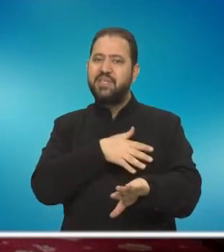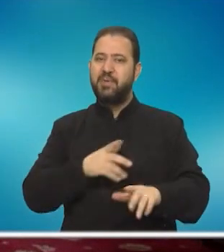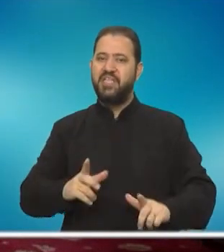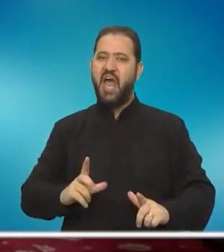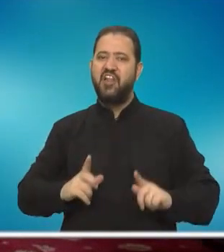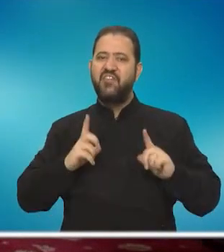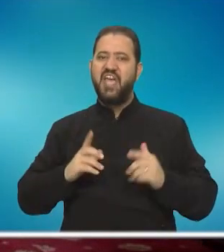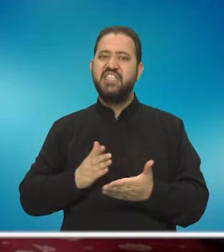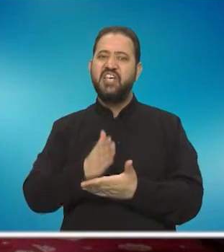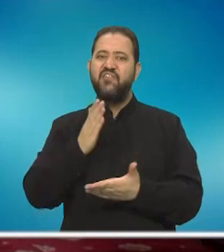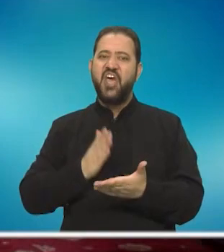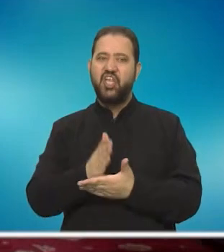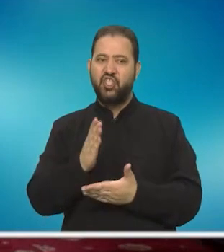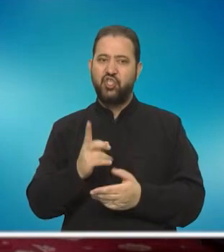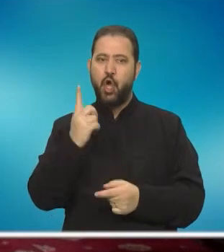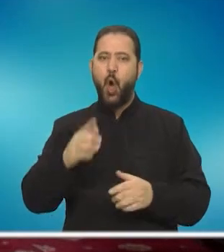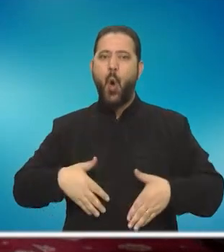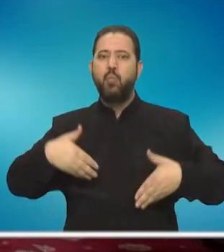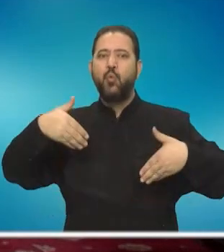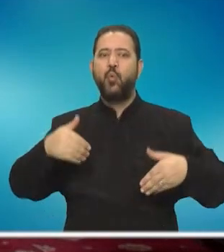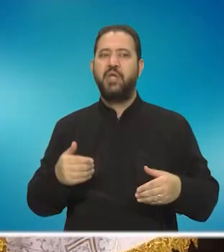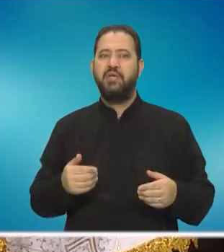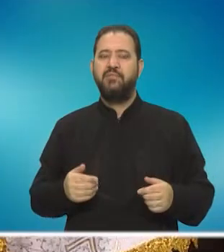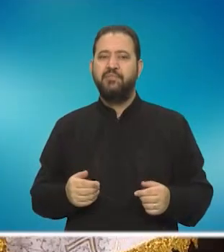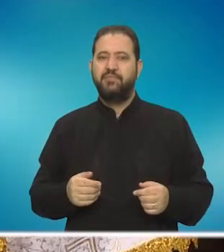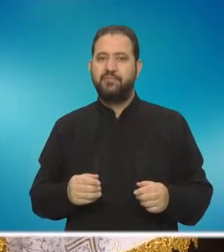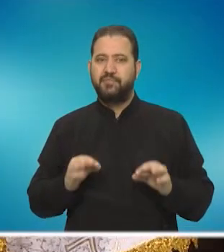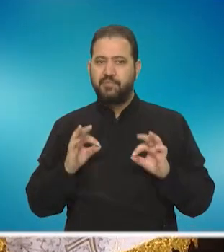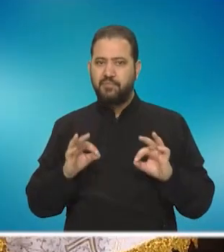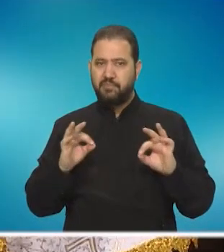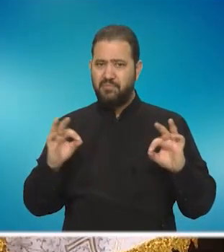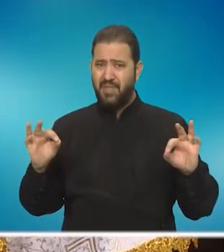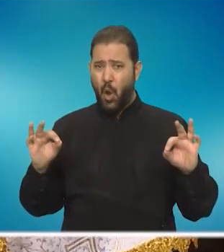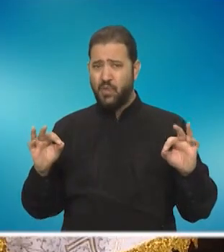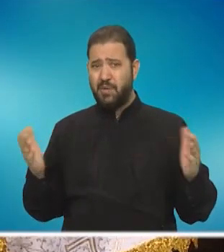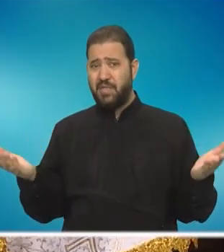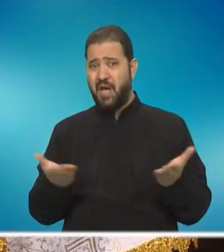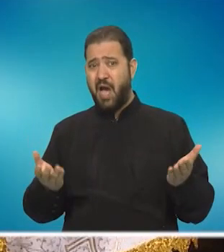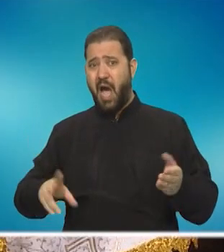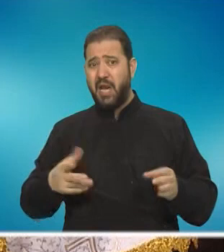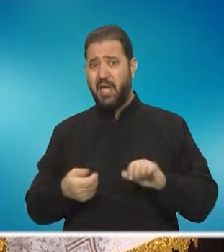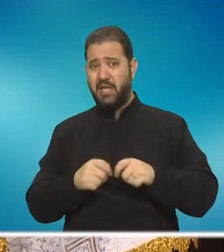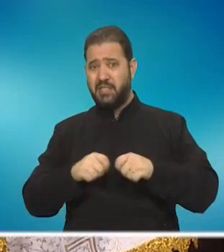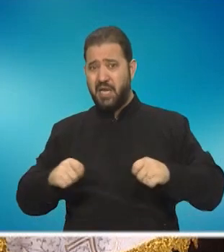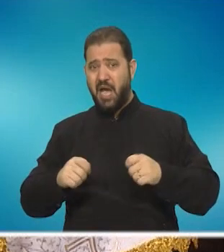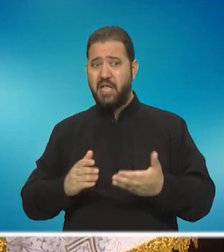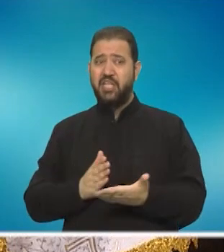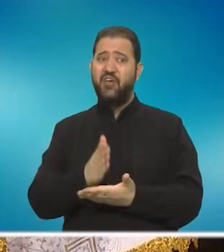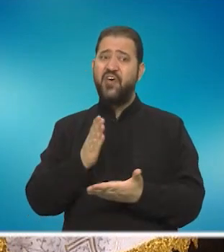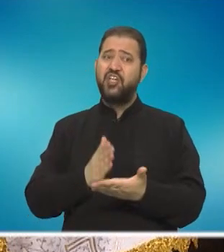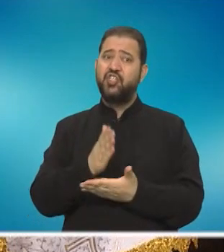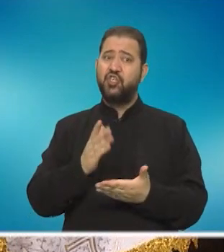veșnică în Mântuitorul Hristos, o bucurie trainică, o bucurie care este legată de